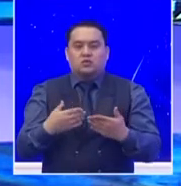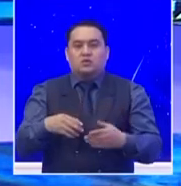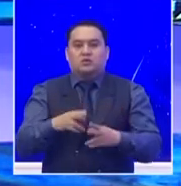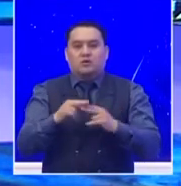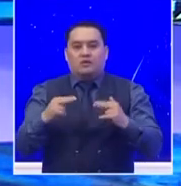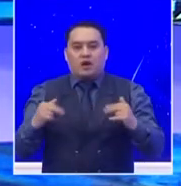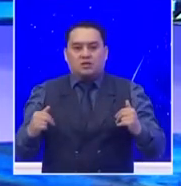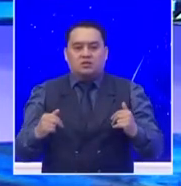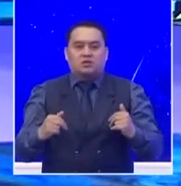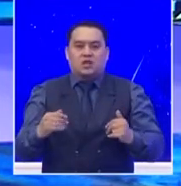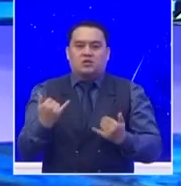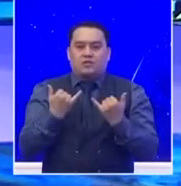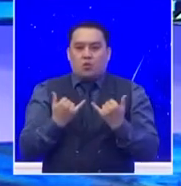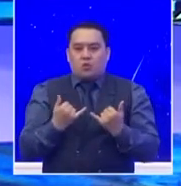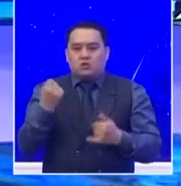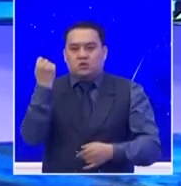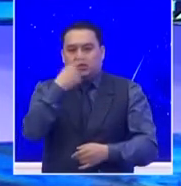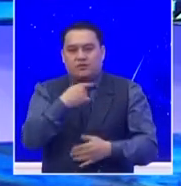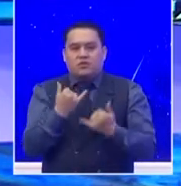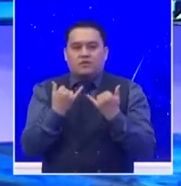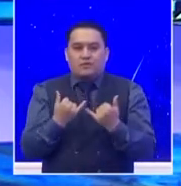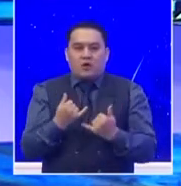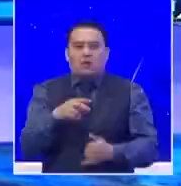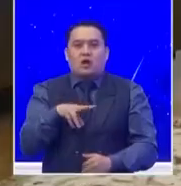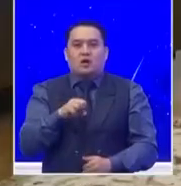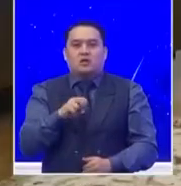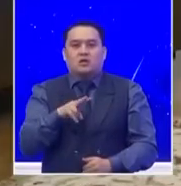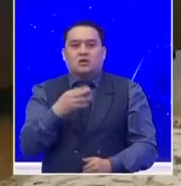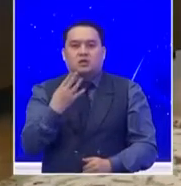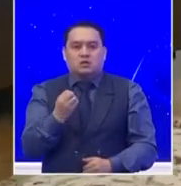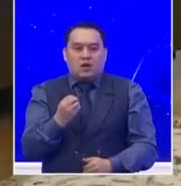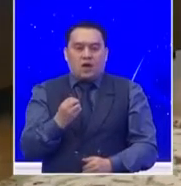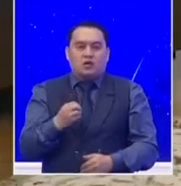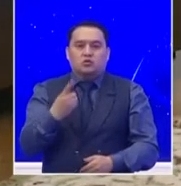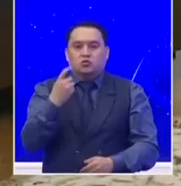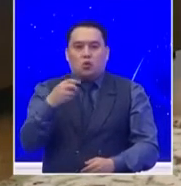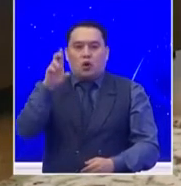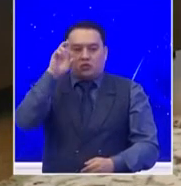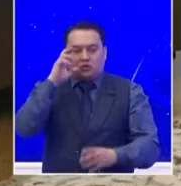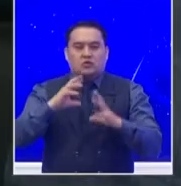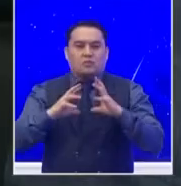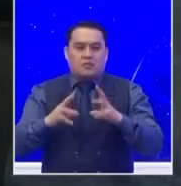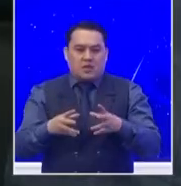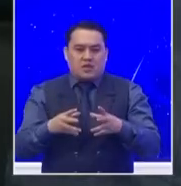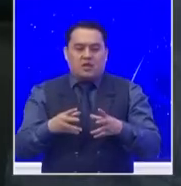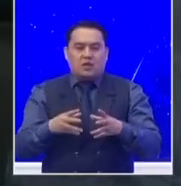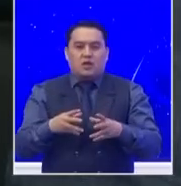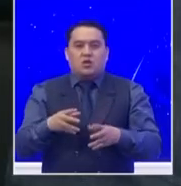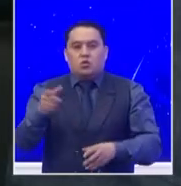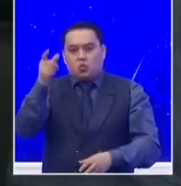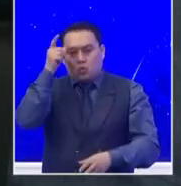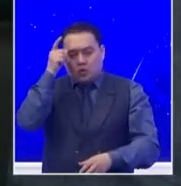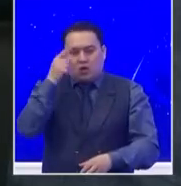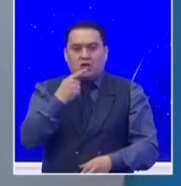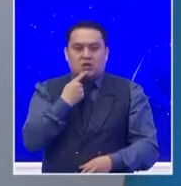языка областного центра. Как известно, в настоящее время латиница пользуется в более чем 100 государствах мира, в их числе и тюркоязычные